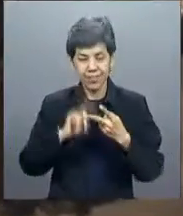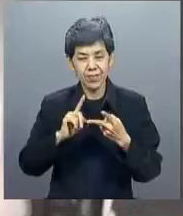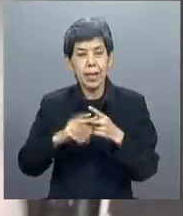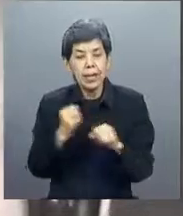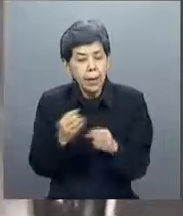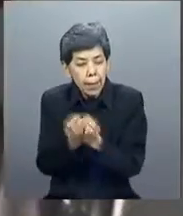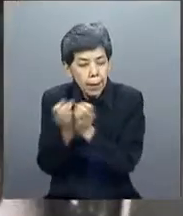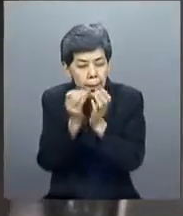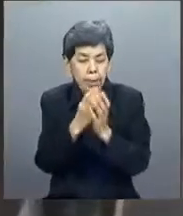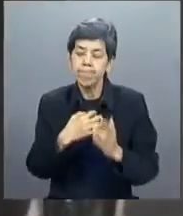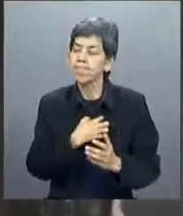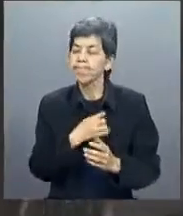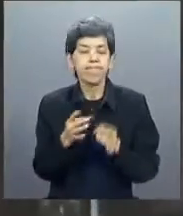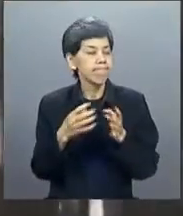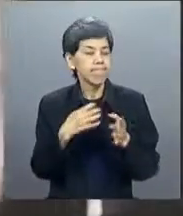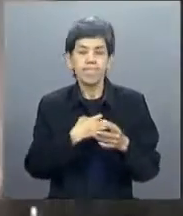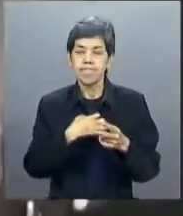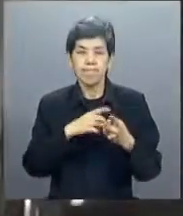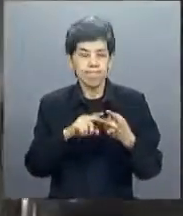ของการสร้างสถานการณ์ในพื้นที่ค่ะ